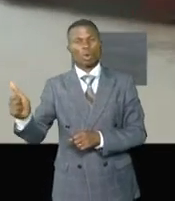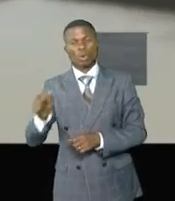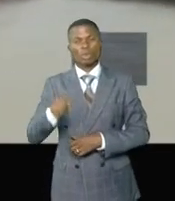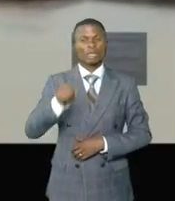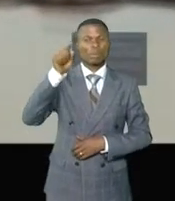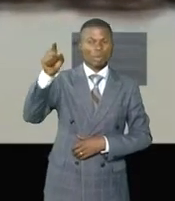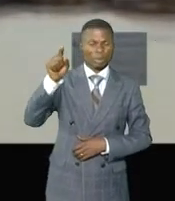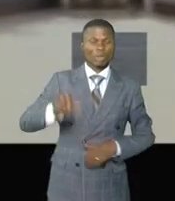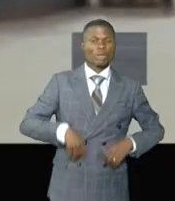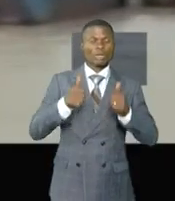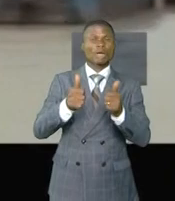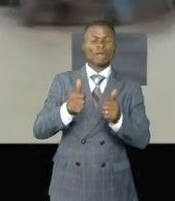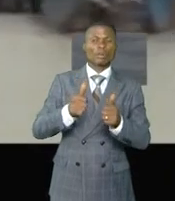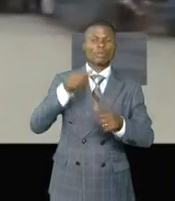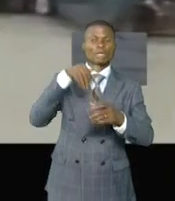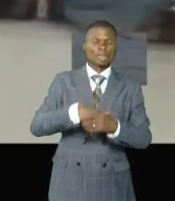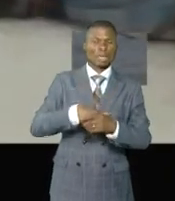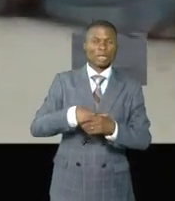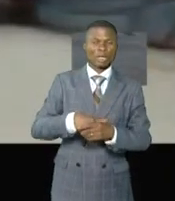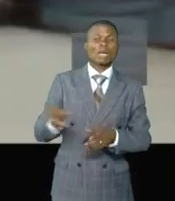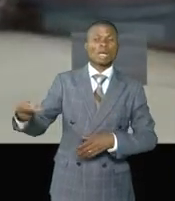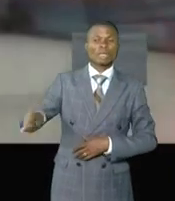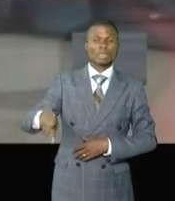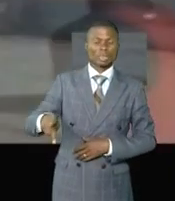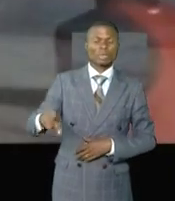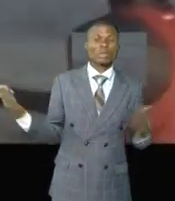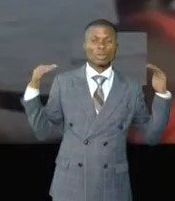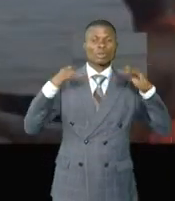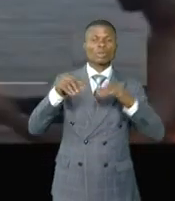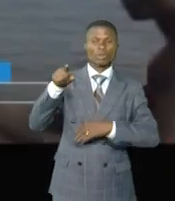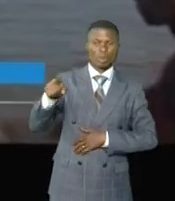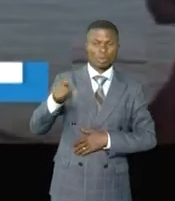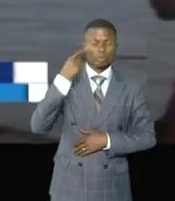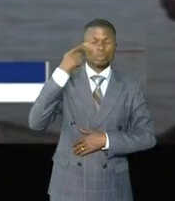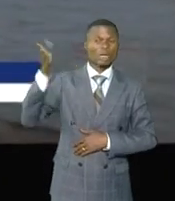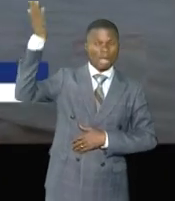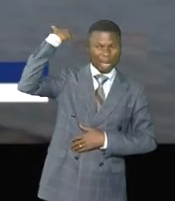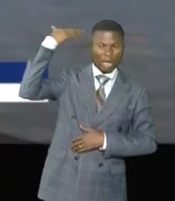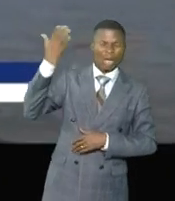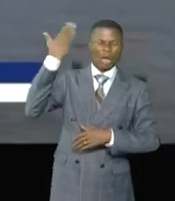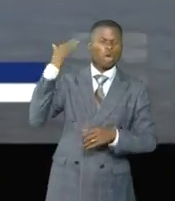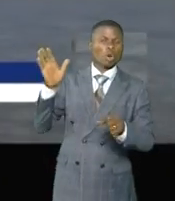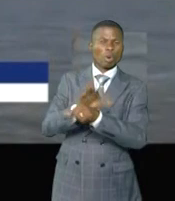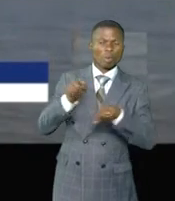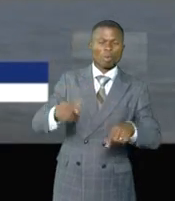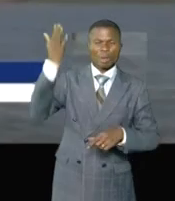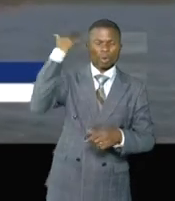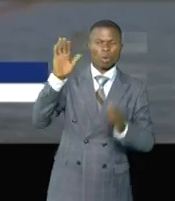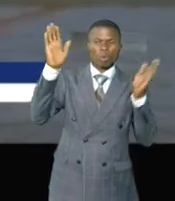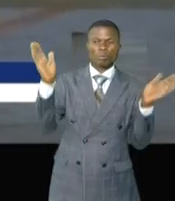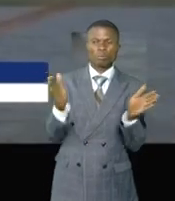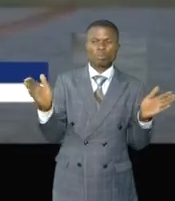qui vivent dans cette région sahélienne. Avant, tout ceci a été inondé, mais maintenant,